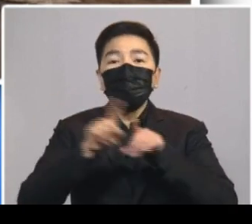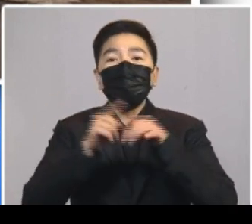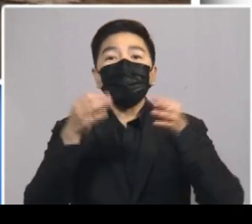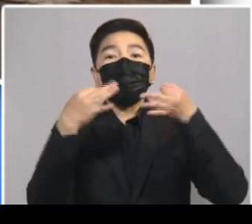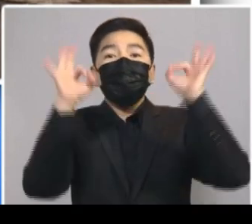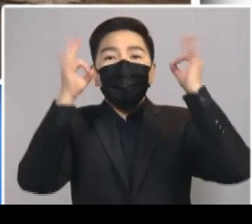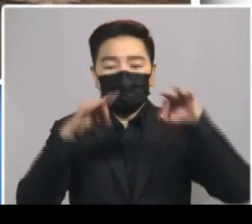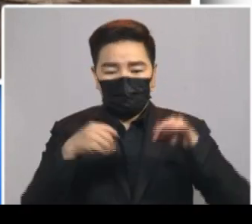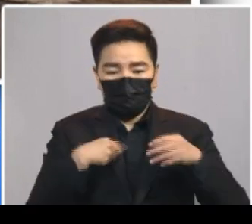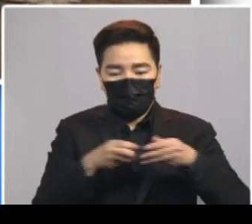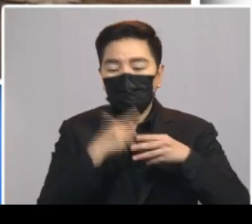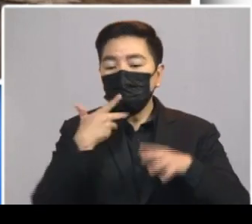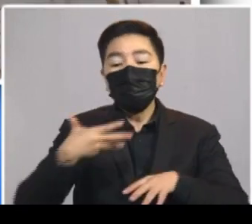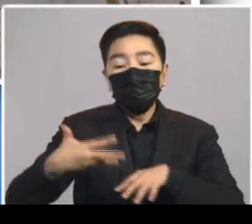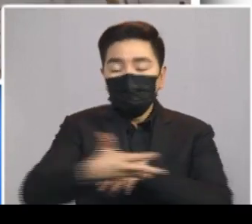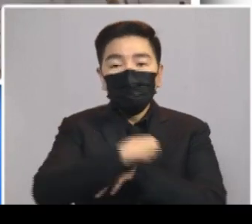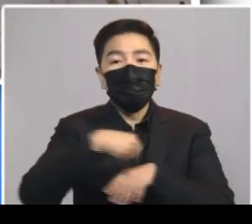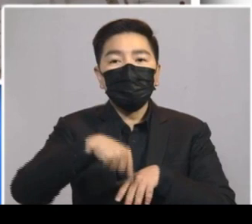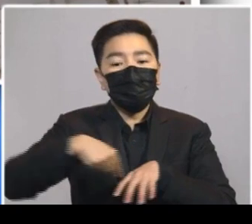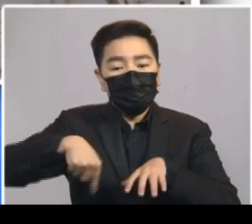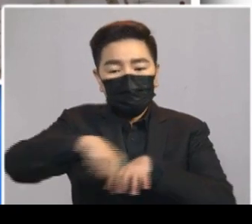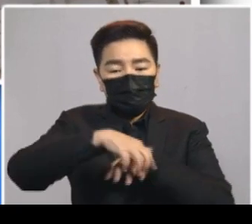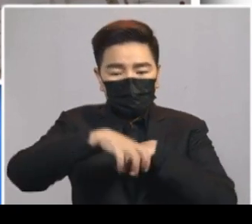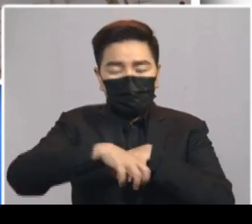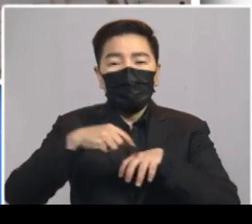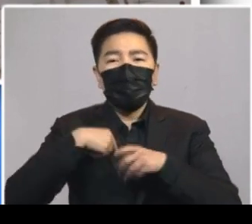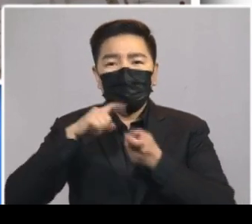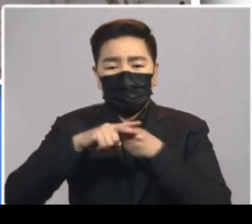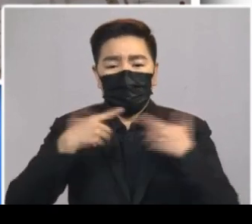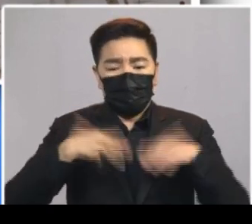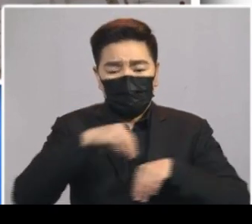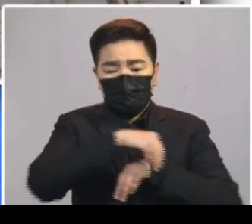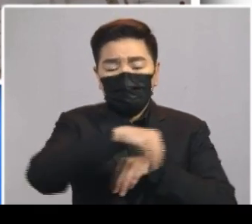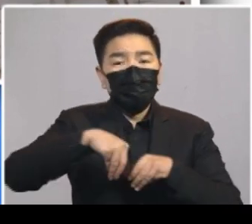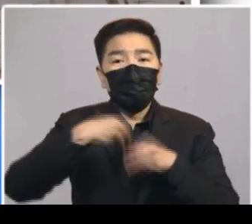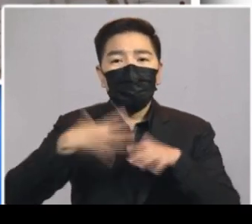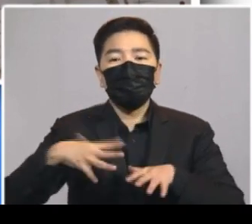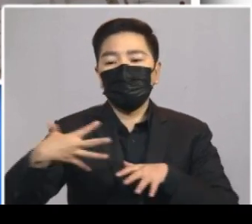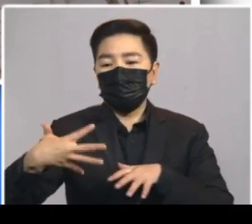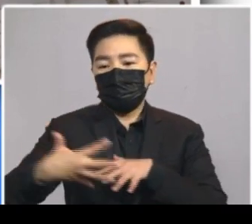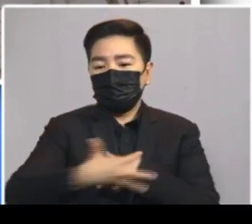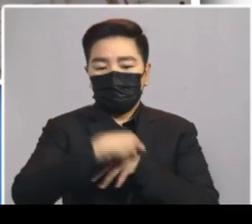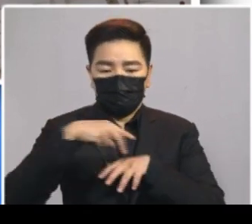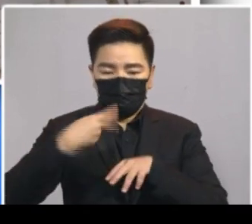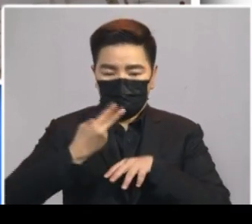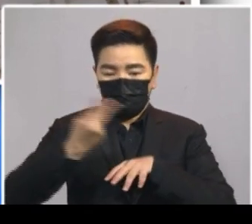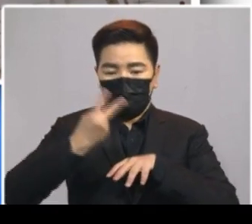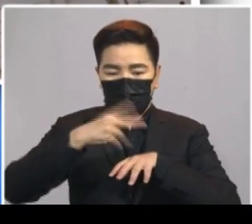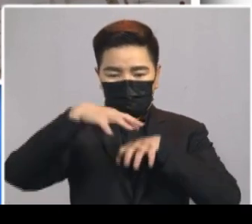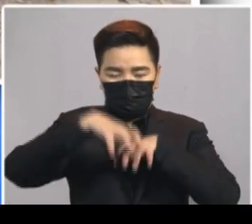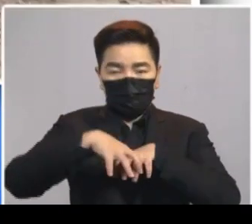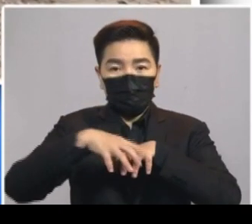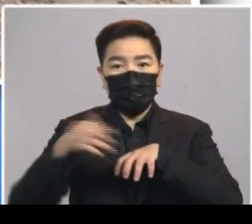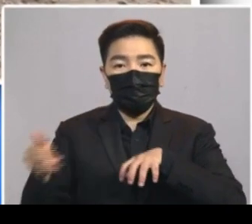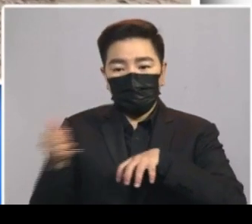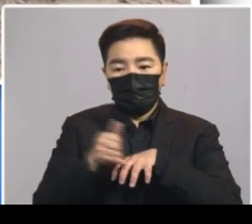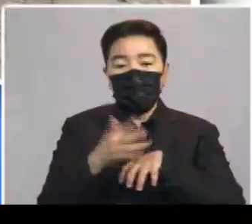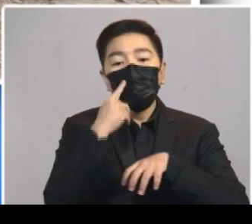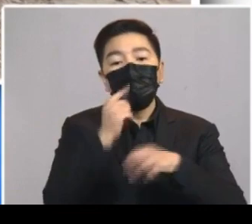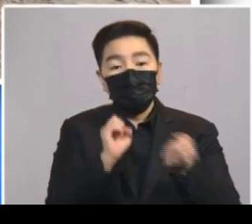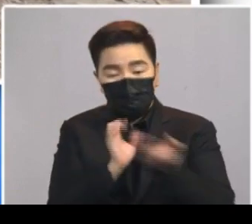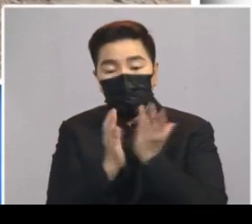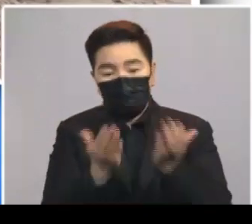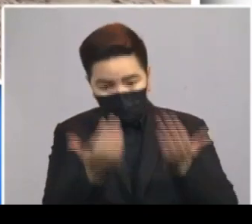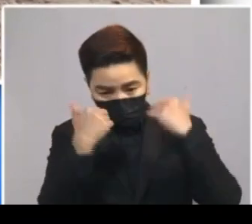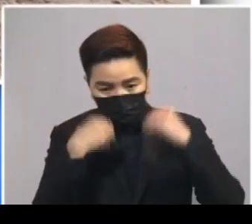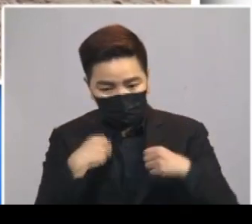ำลังของฝ่ายกบฏหรือของรัสเซียที่ว่ากันว่าอยู่ในพื้นที่ไว้แล้วนะครับเพื่อที่จะยึดให้เป็นฐานที่มั่นรอการโจมตีกลับนะ